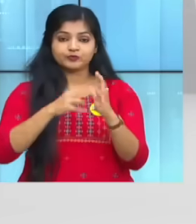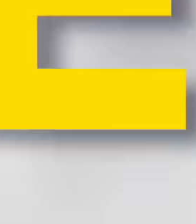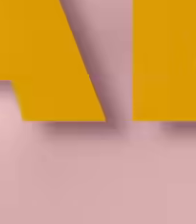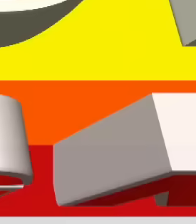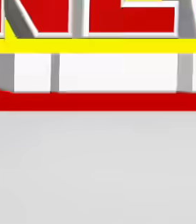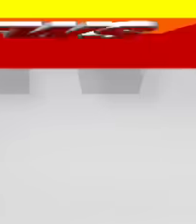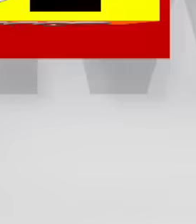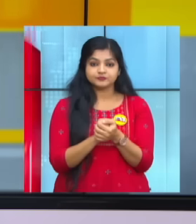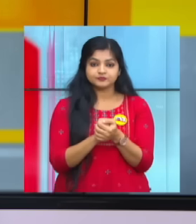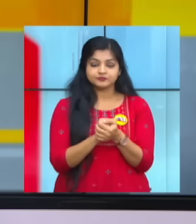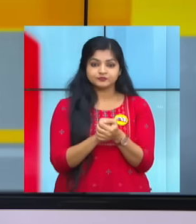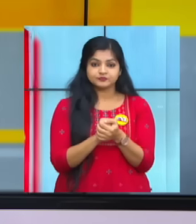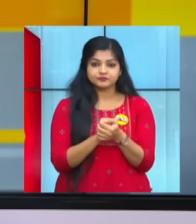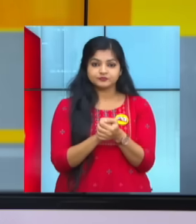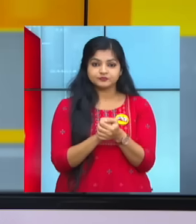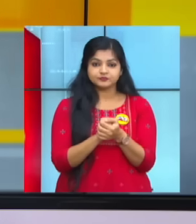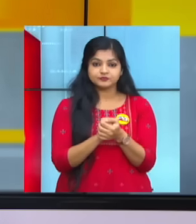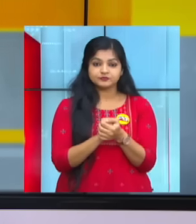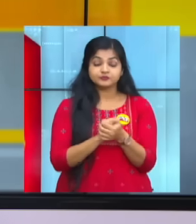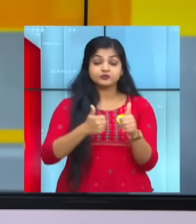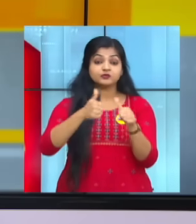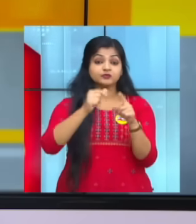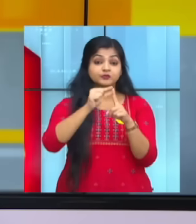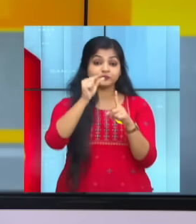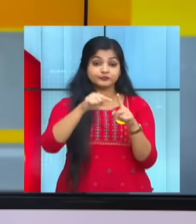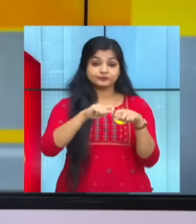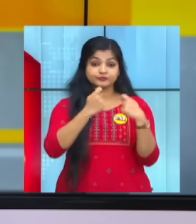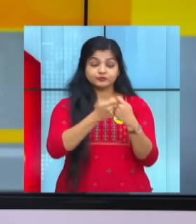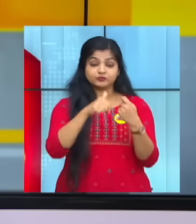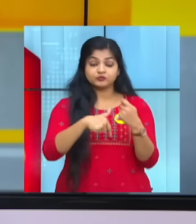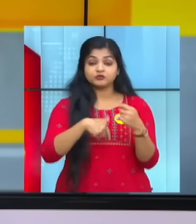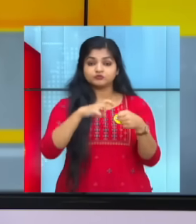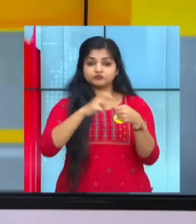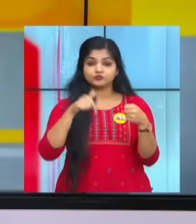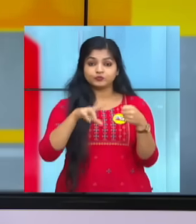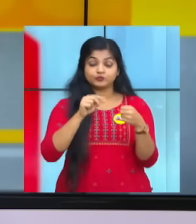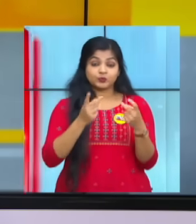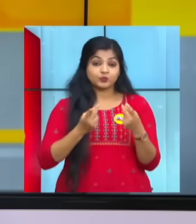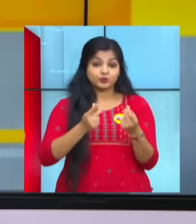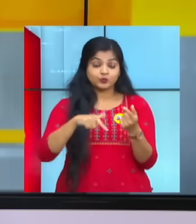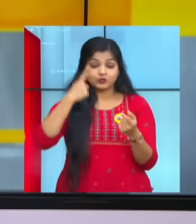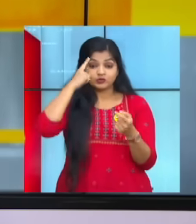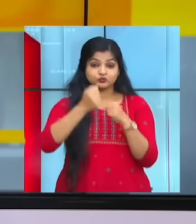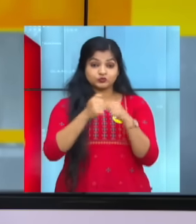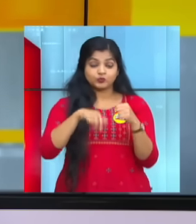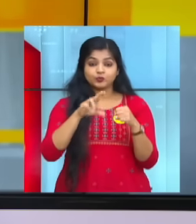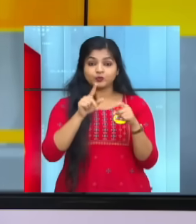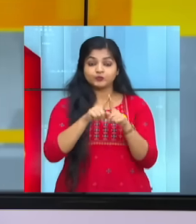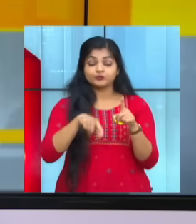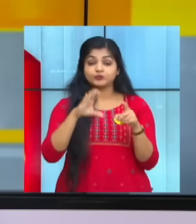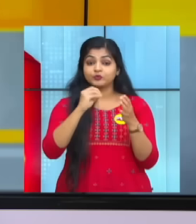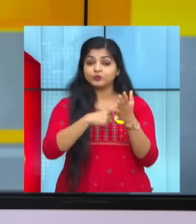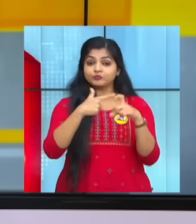രാധാകൃഷ്ണൻ ആണ് വിശദാംശങ്ങൾ നൽകിയത് അജിത് പവാർ തൽക്കാലം മുന്നണി വിടില്ല തിടുക്കപ്പെട്ട് കടുത്ത തീരുമാനം വേണ്ടെന്ന് കോർ